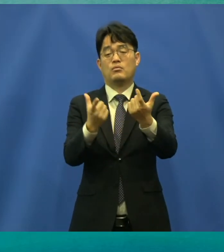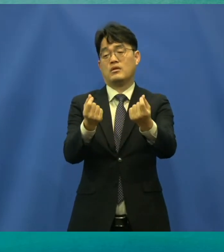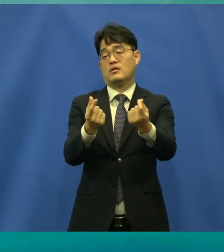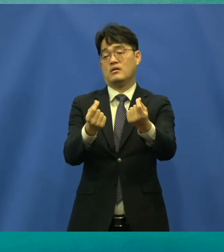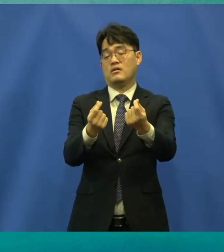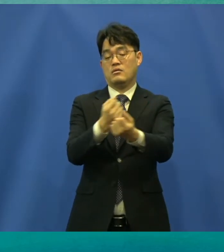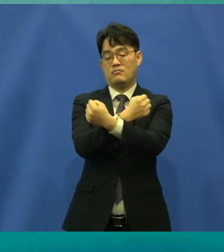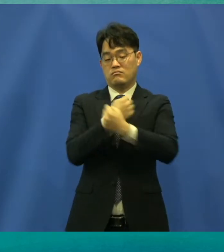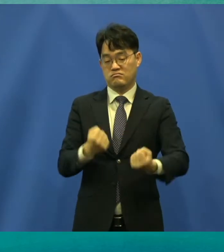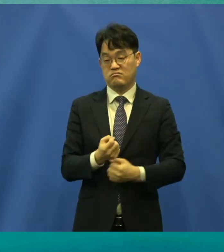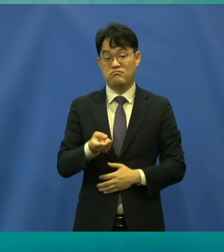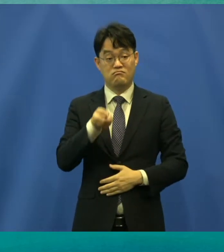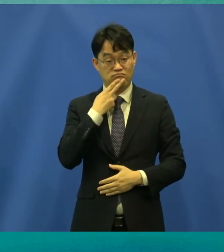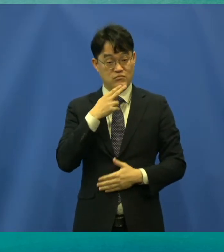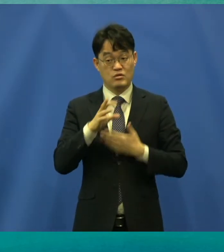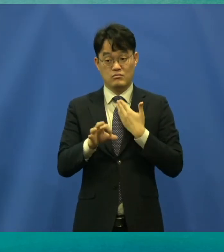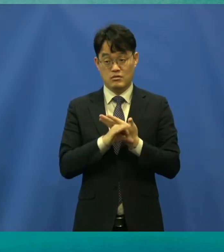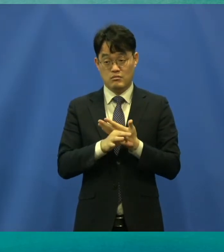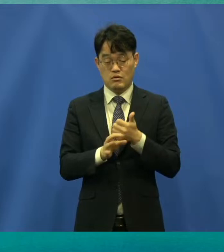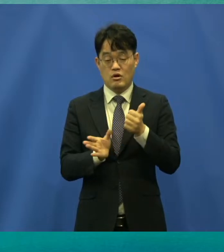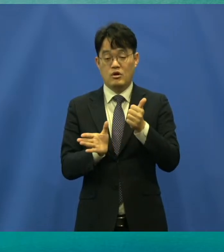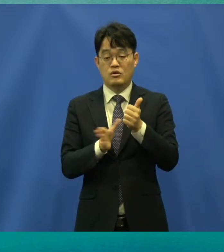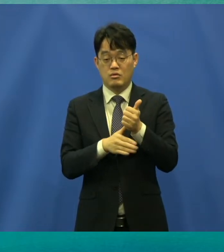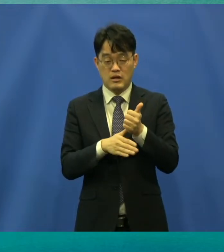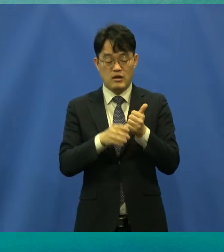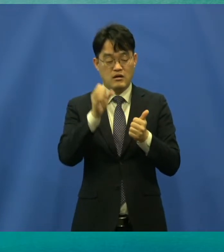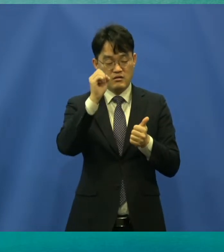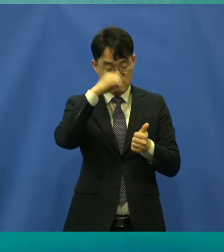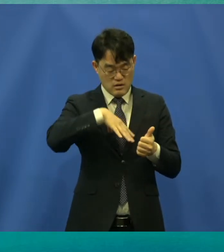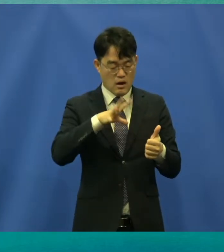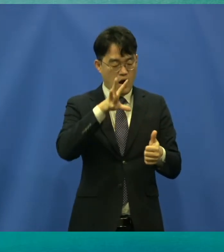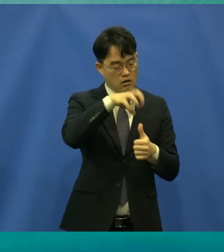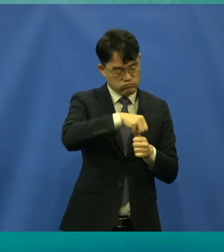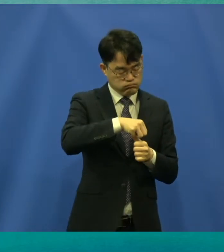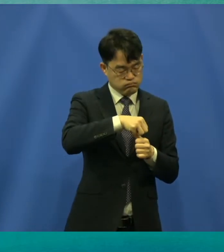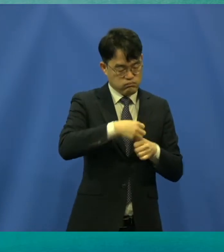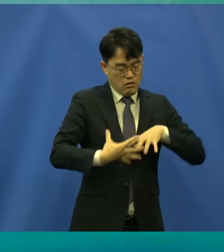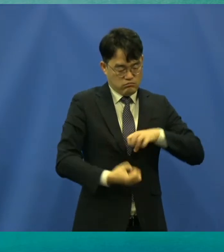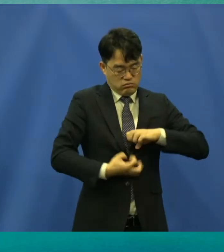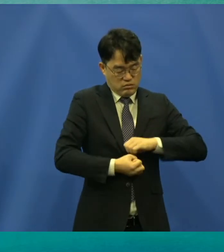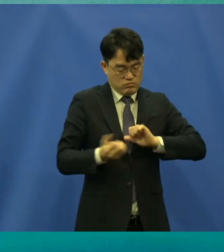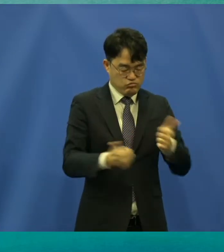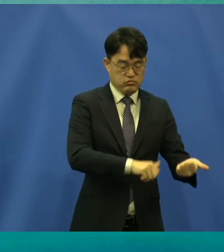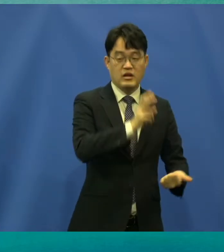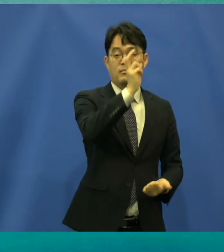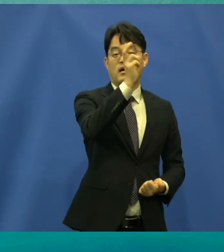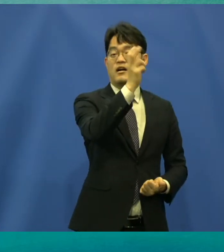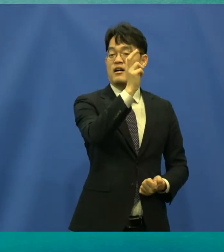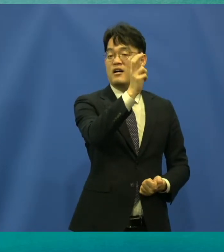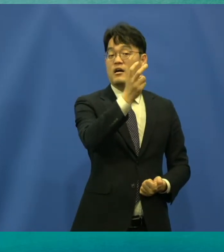자, 우리가 성경을 보면서 하나님의 용서를 보게 됩니다. 그 용서는 끝이 없습니다.